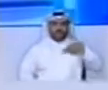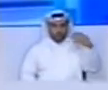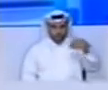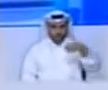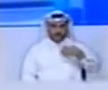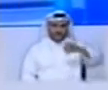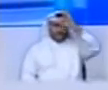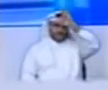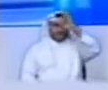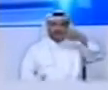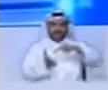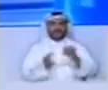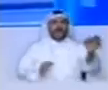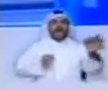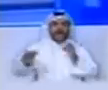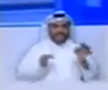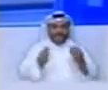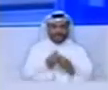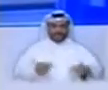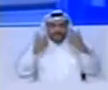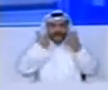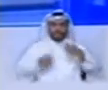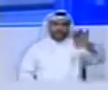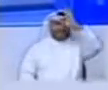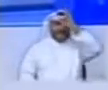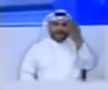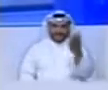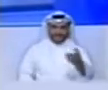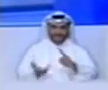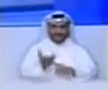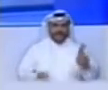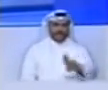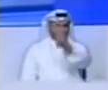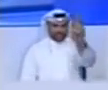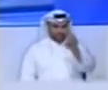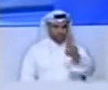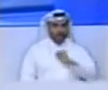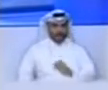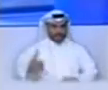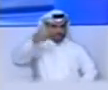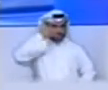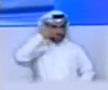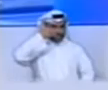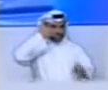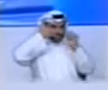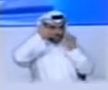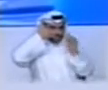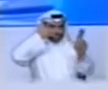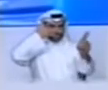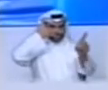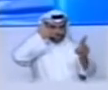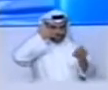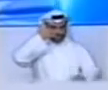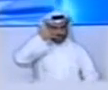عميد عادل، خطة أمنية شاملة كما ذكرت أنا في المقدمة استعدت بها وزارة الداخلية. السؤال، ما هو مضمون هذه الخطة التي تواكب